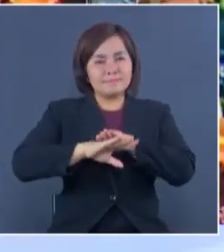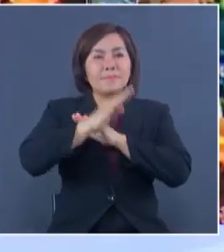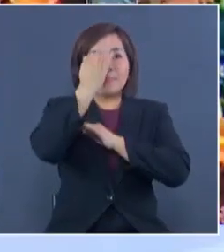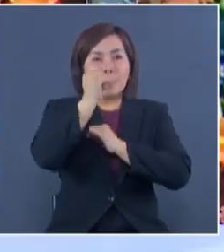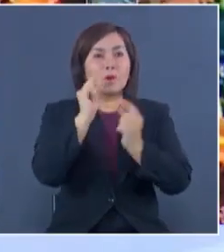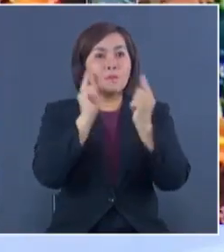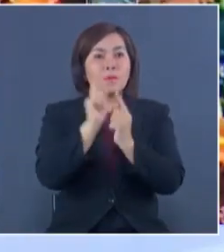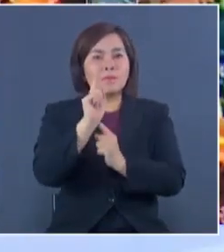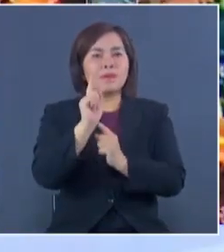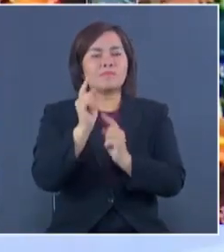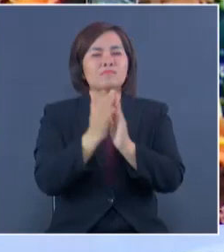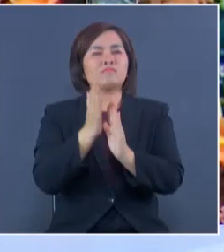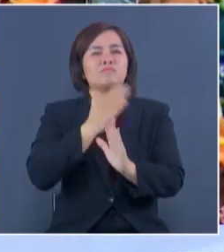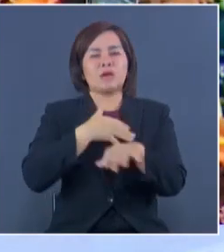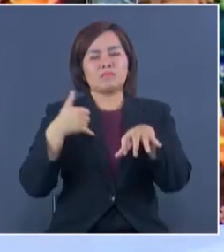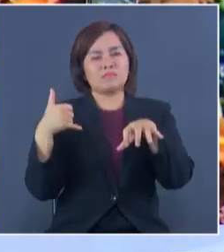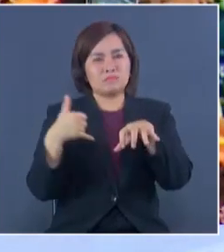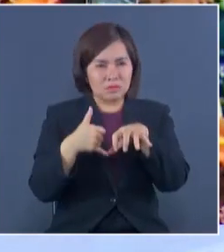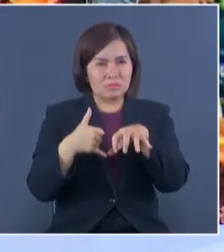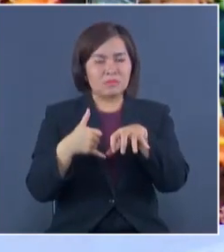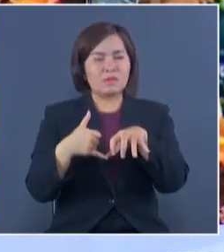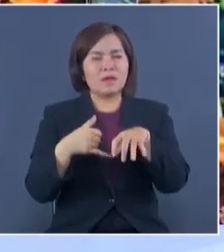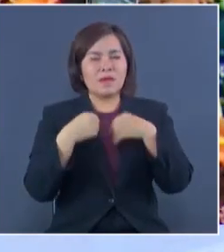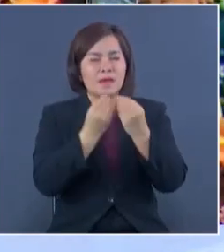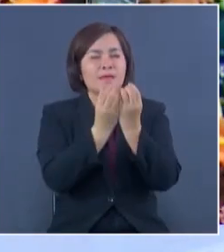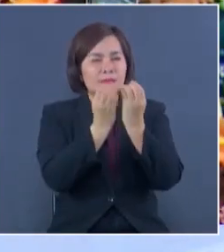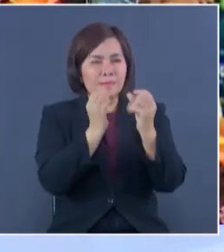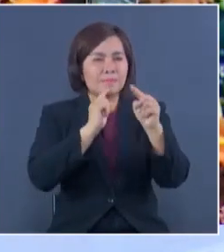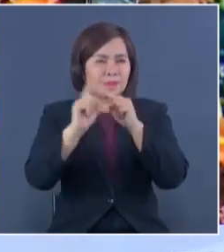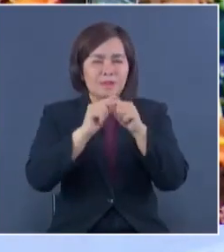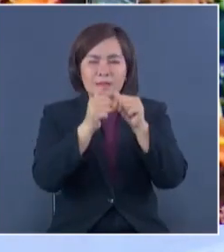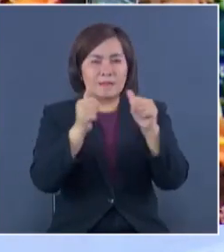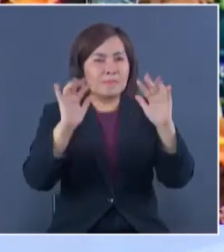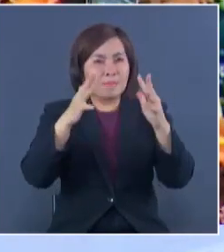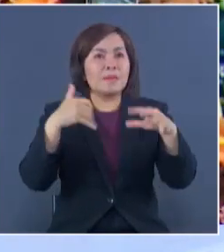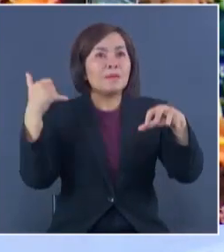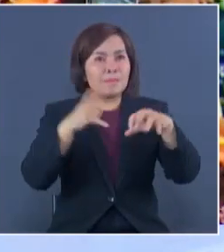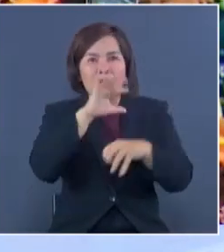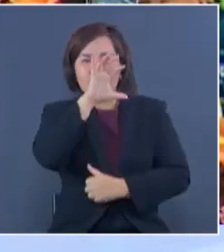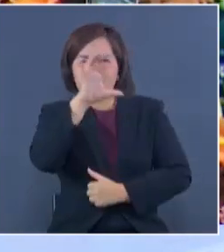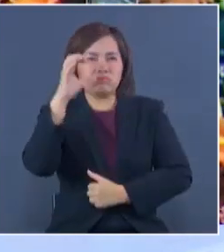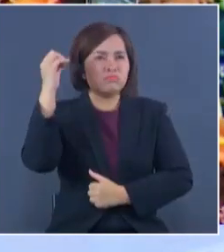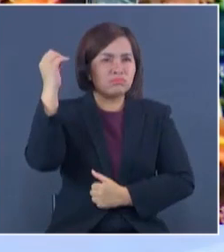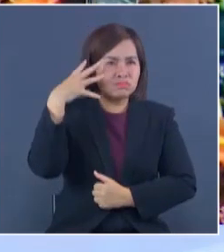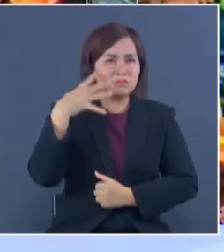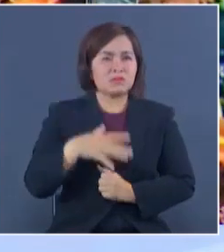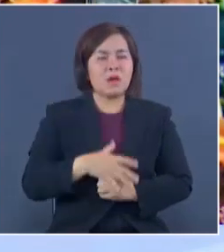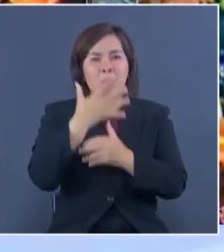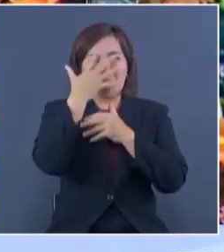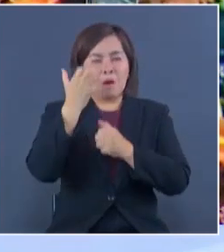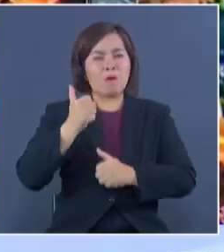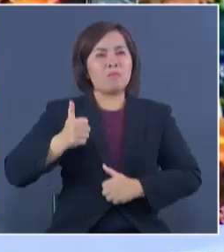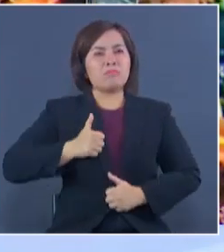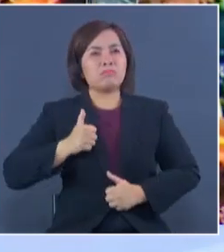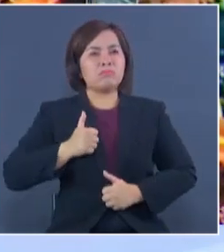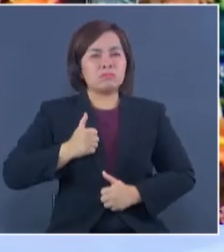ท่านไม่ได้มาบิณฑบาตท่านไม่ได้มาให้เทศให้ธรรมนะคะแต่ว่าท่านมาเอะอะโวยวายมาเมากร่างอยู่หน้